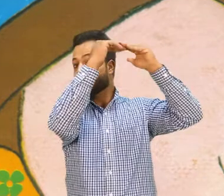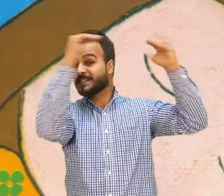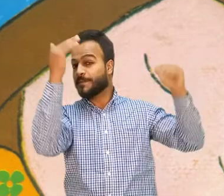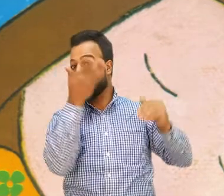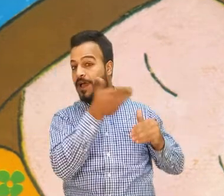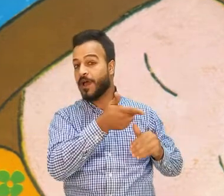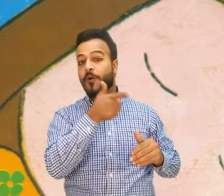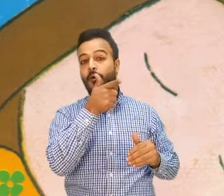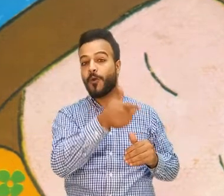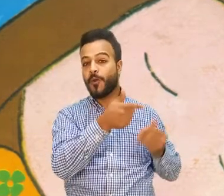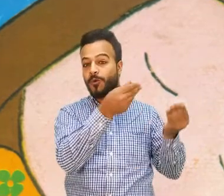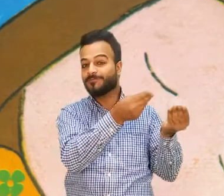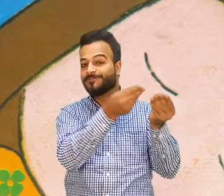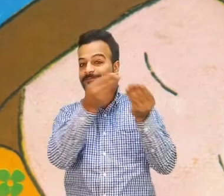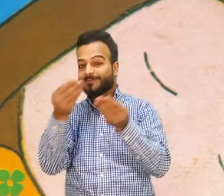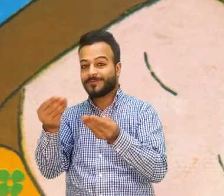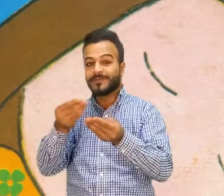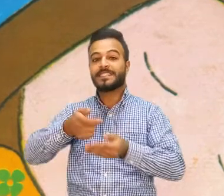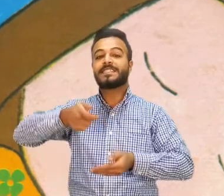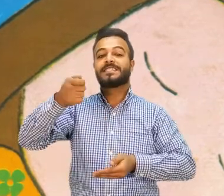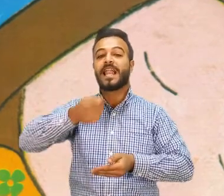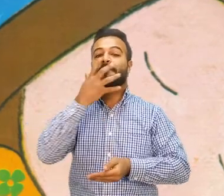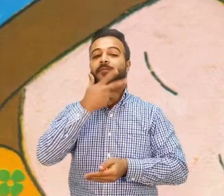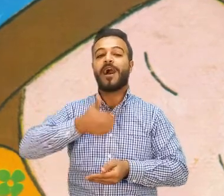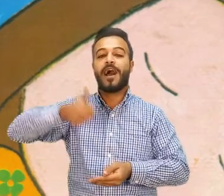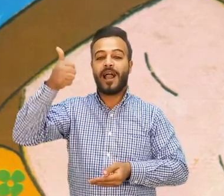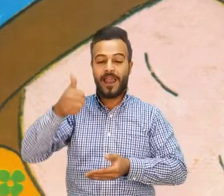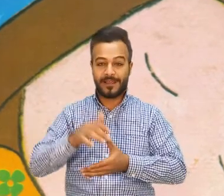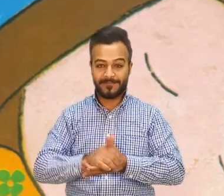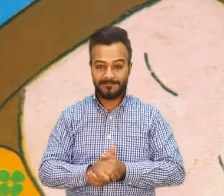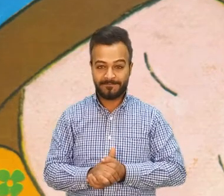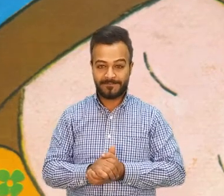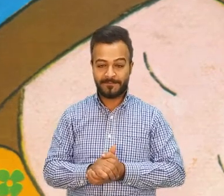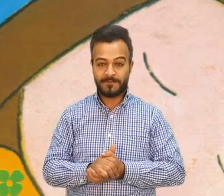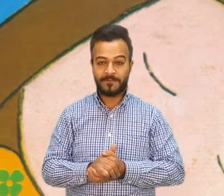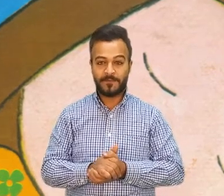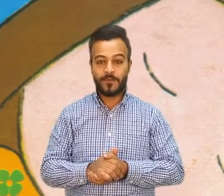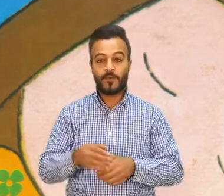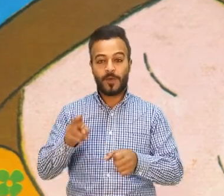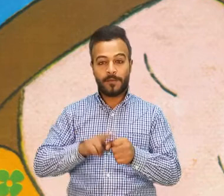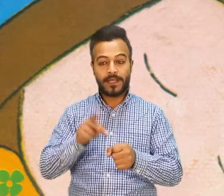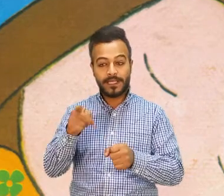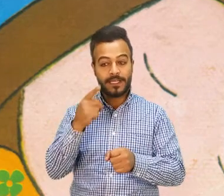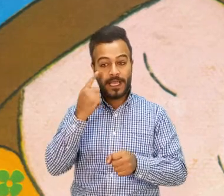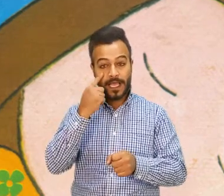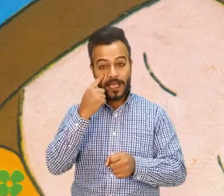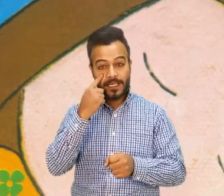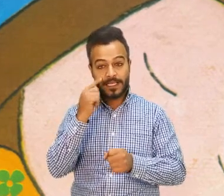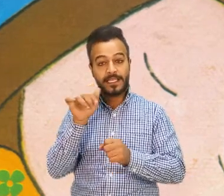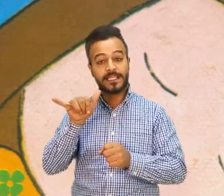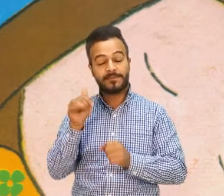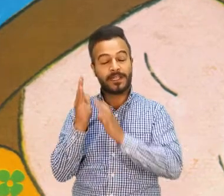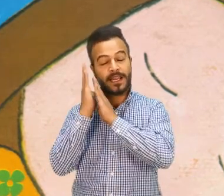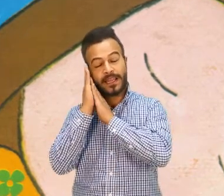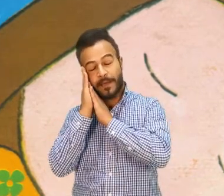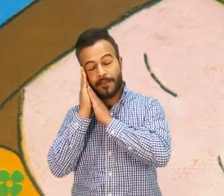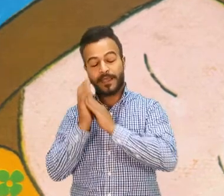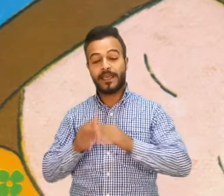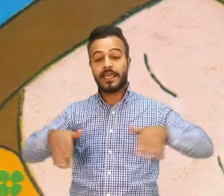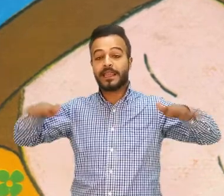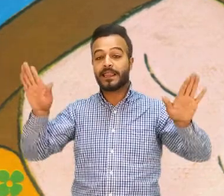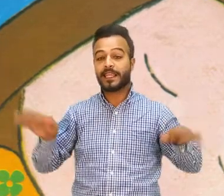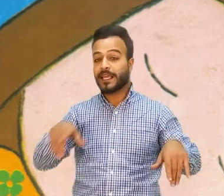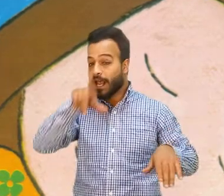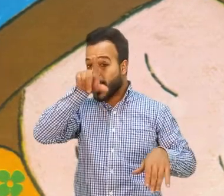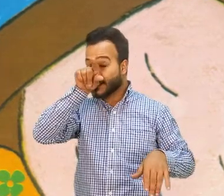السما يوصل لأهلنا أحلى سلامي. ونامي عين ياسمين نامي،